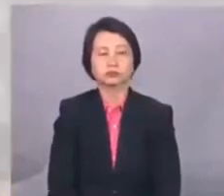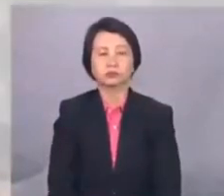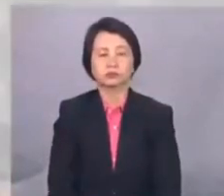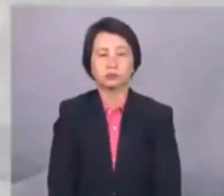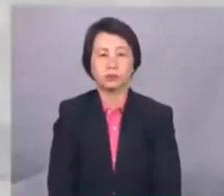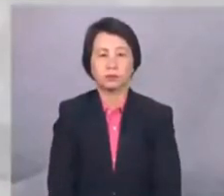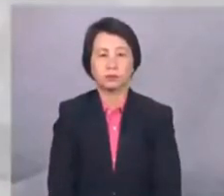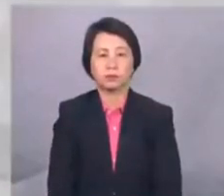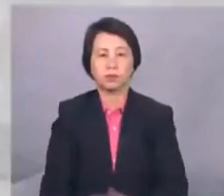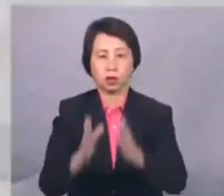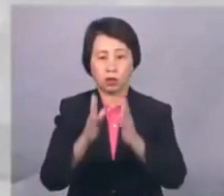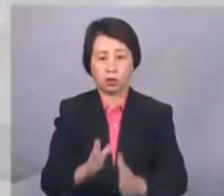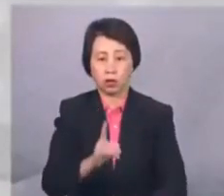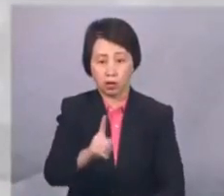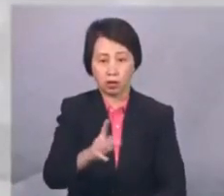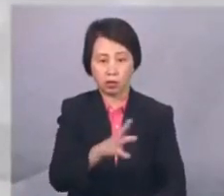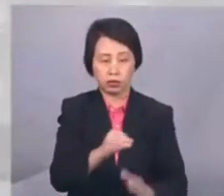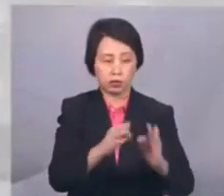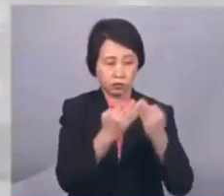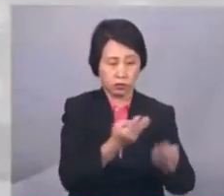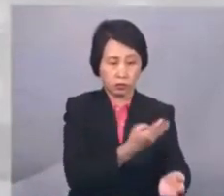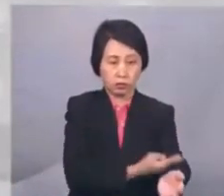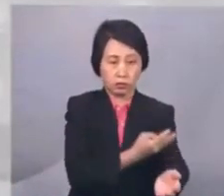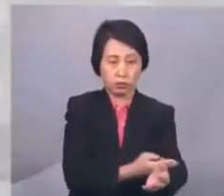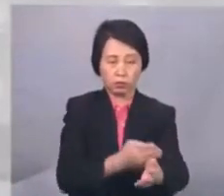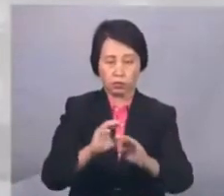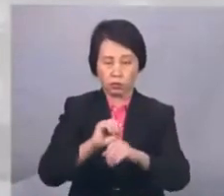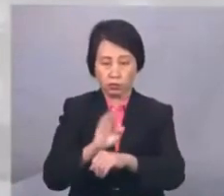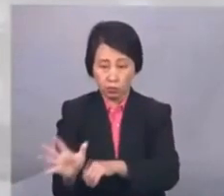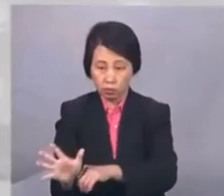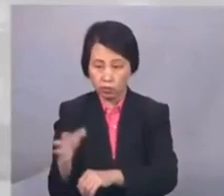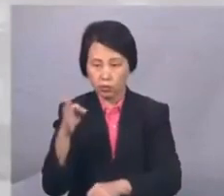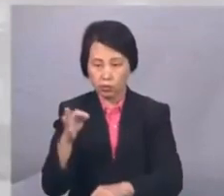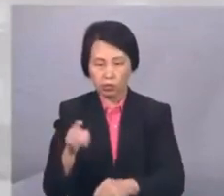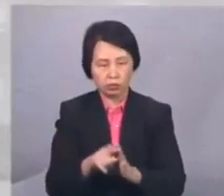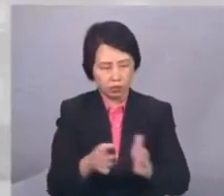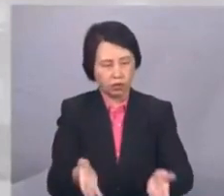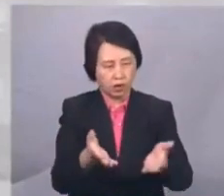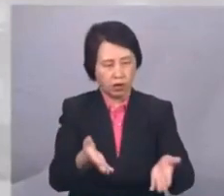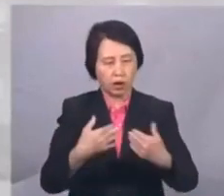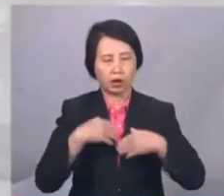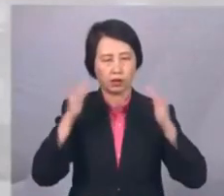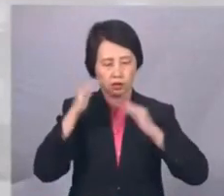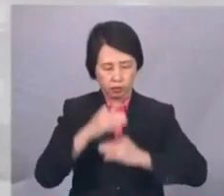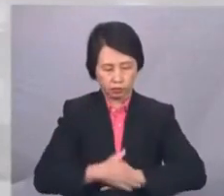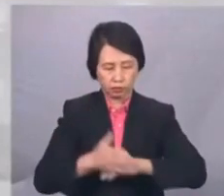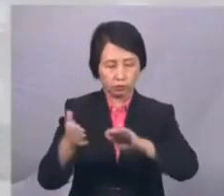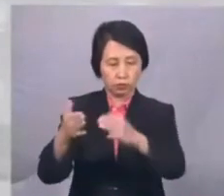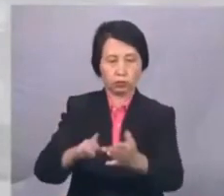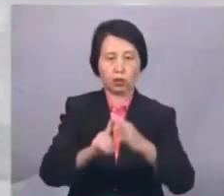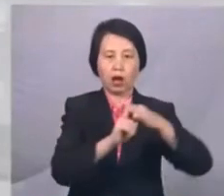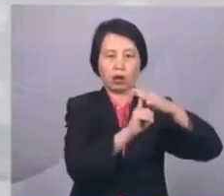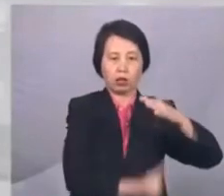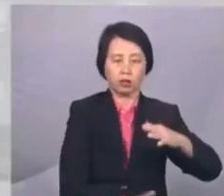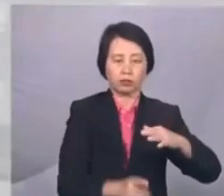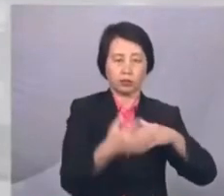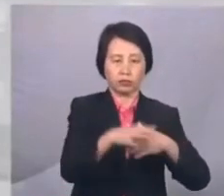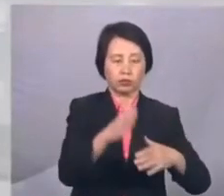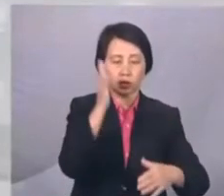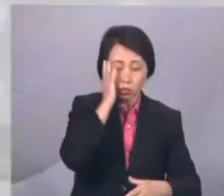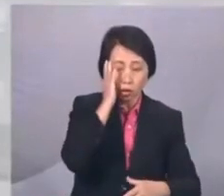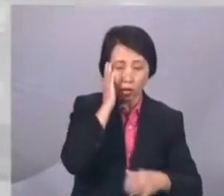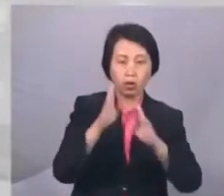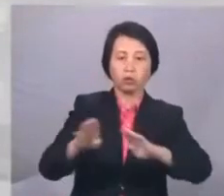Hai umat Islam dan Warisman sakovic 19 di negara ini dikarenakan mengajarkan shalat jenazah gaib sebaik saja